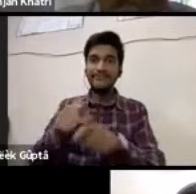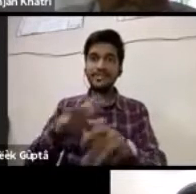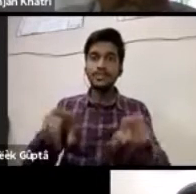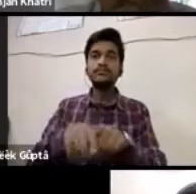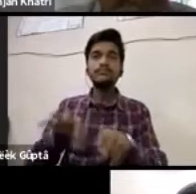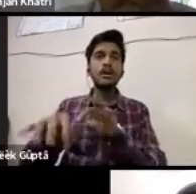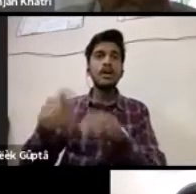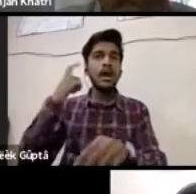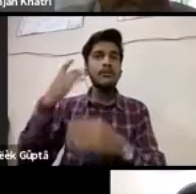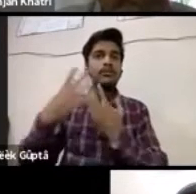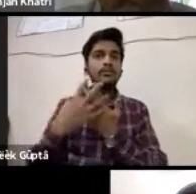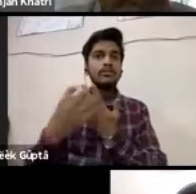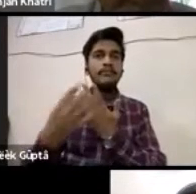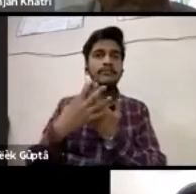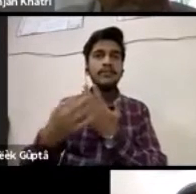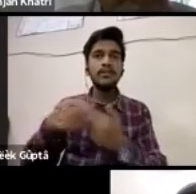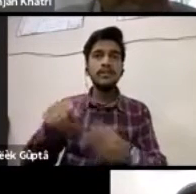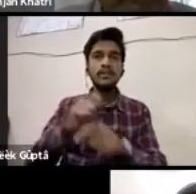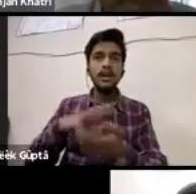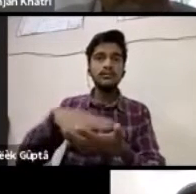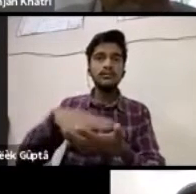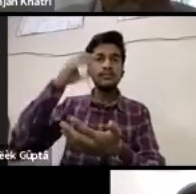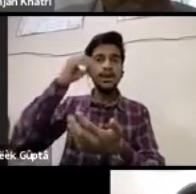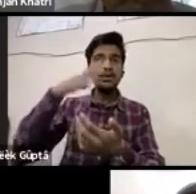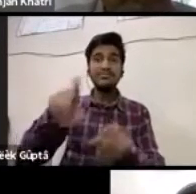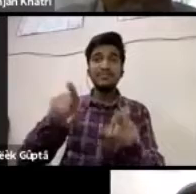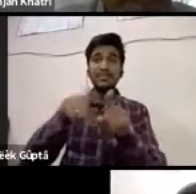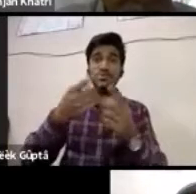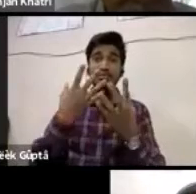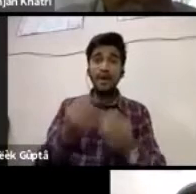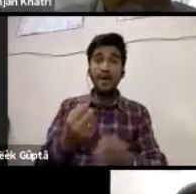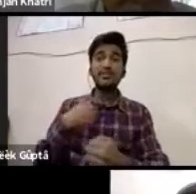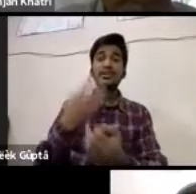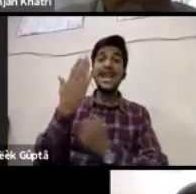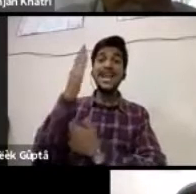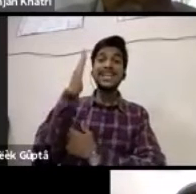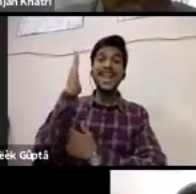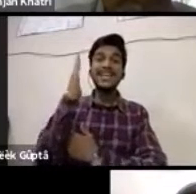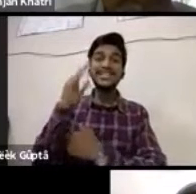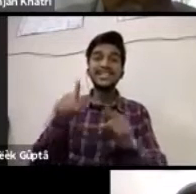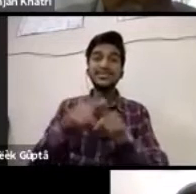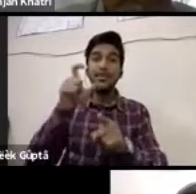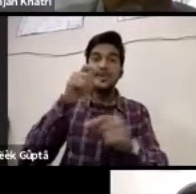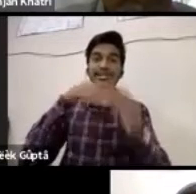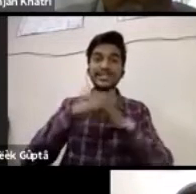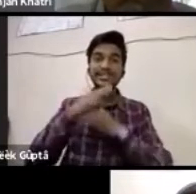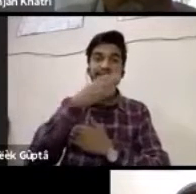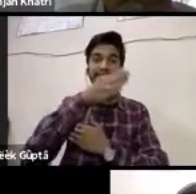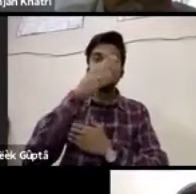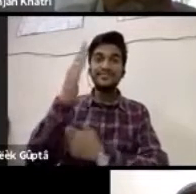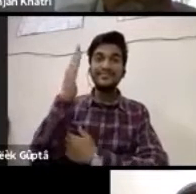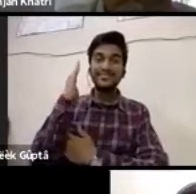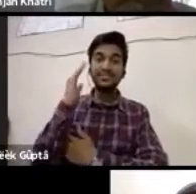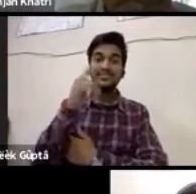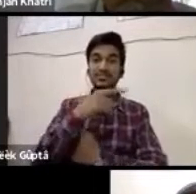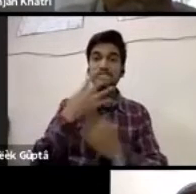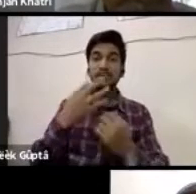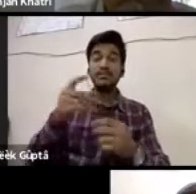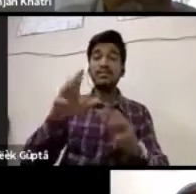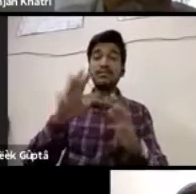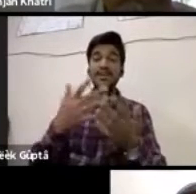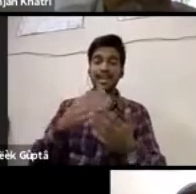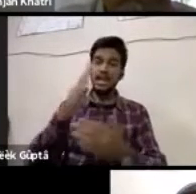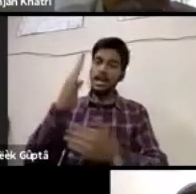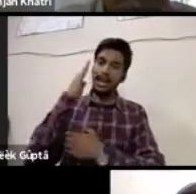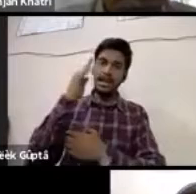था लेक्चर बनने का, बट हुआ ये कि वहां पे प्राइवेट कॉलेजेस में दे हैव बायसेस, बोर्ड पे कैसे लिखोगे, बच्चों को कैसे